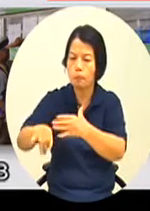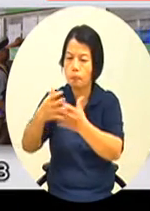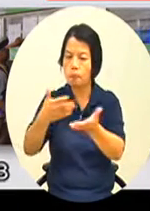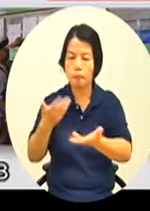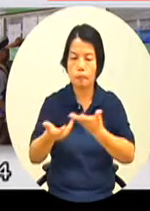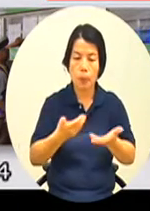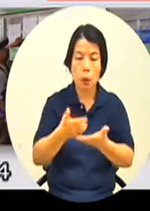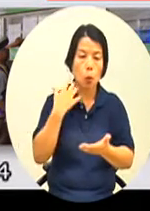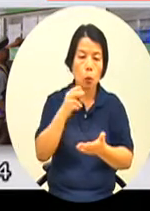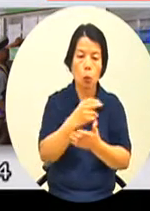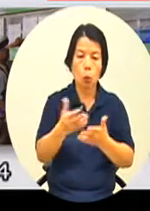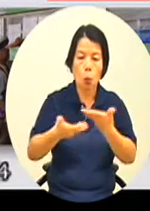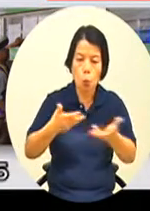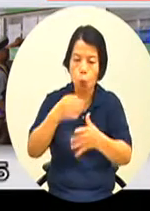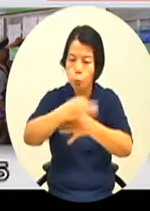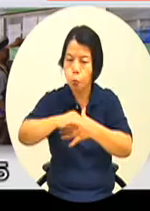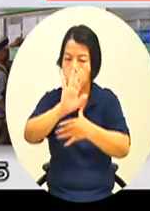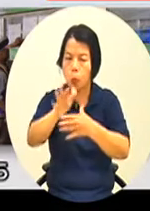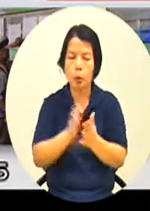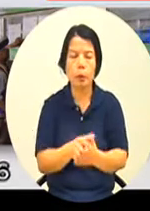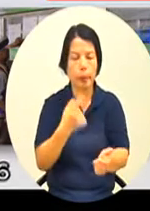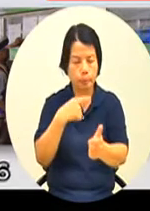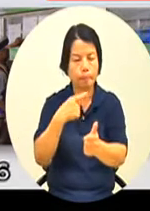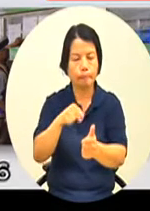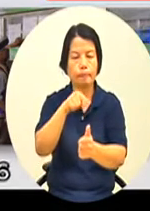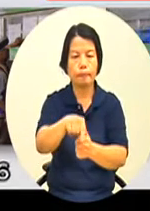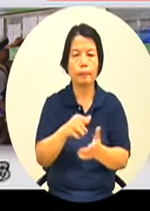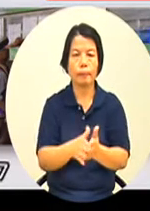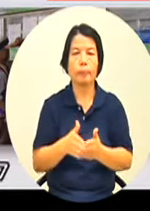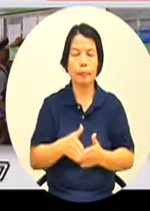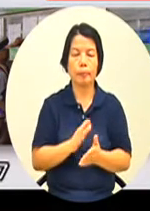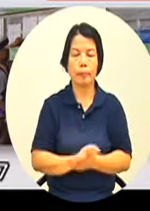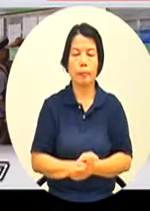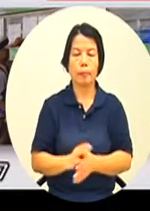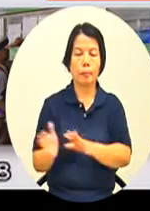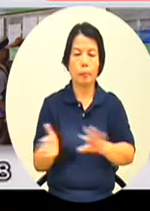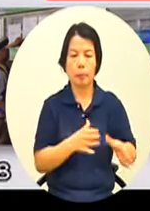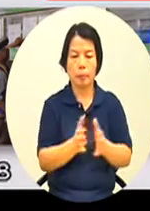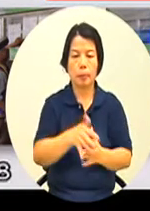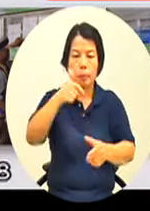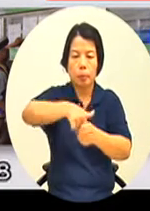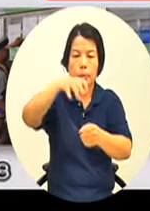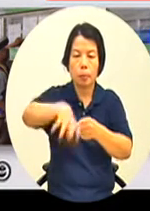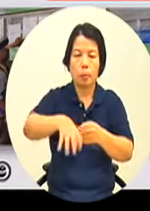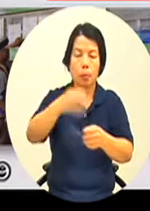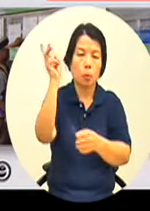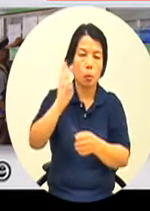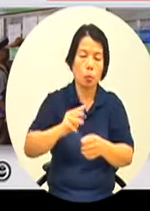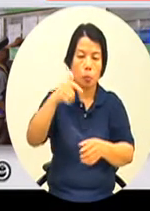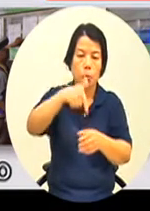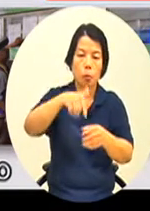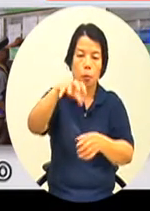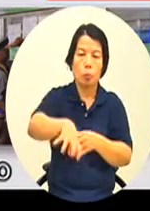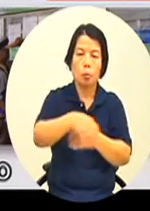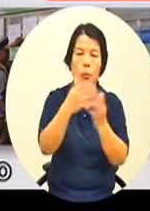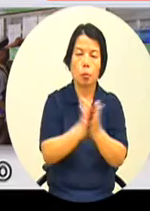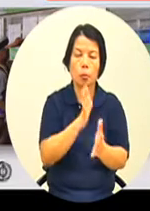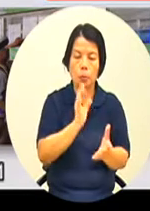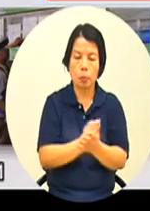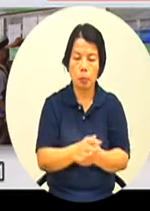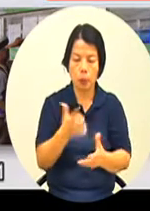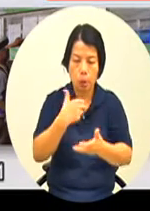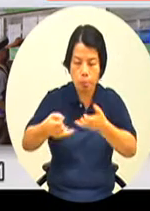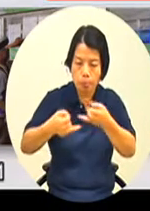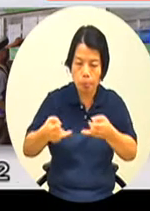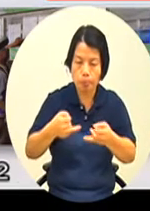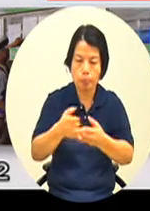来做复查检验的工作。另外，我们也办理加水站新阁的一个座谈会，针对以稽核的程序各